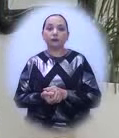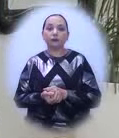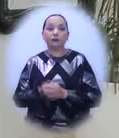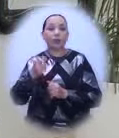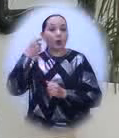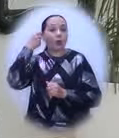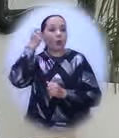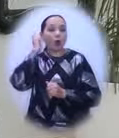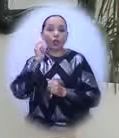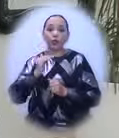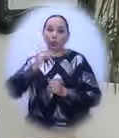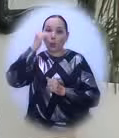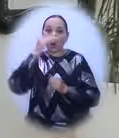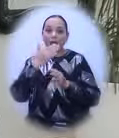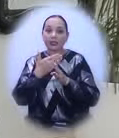quloqning yuqori qismiga